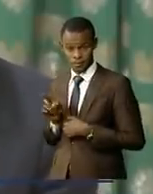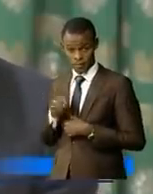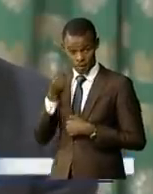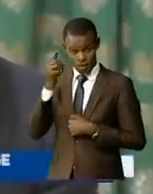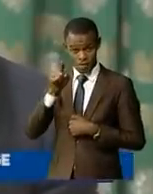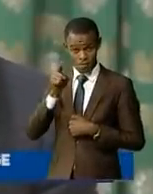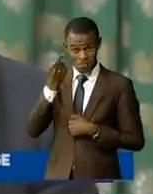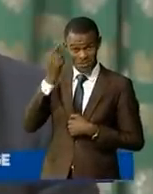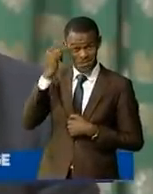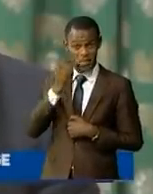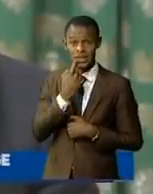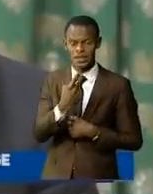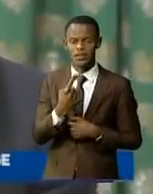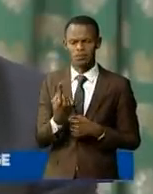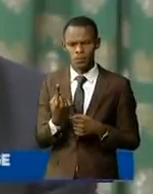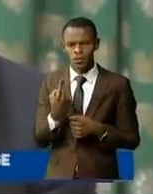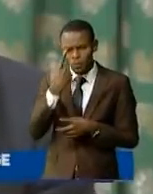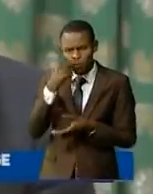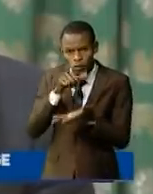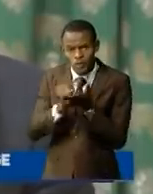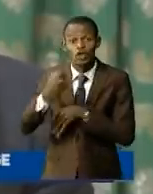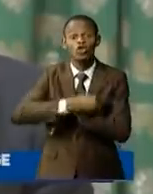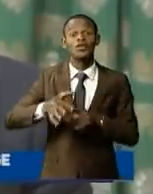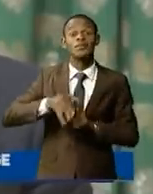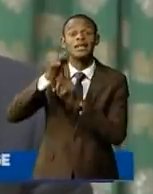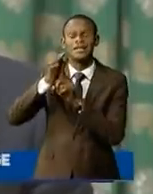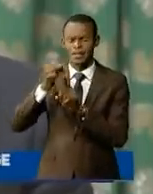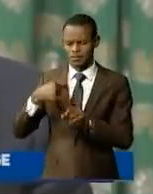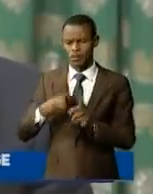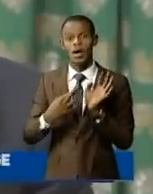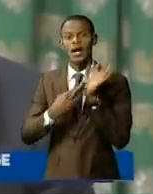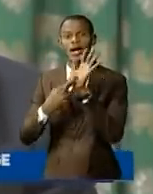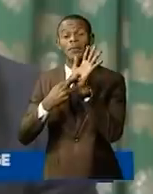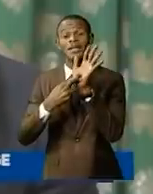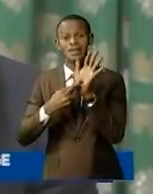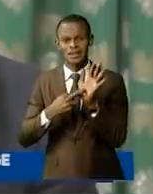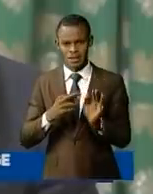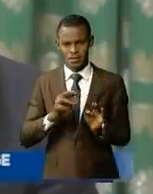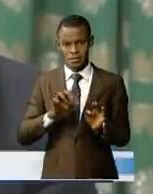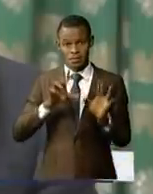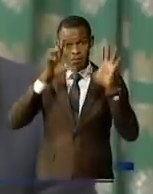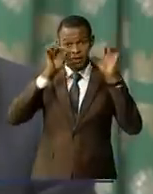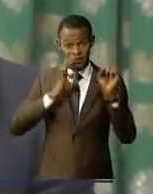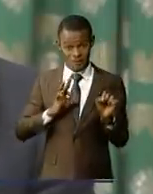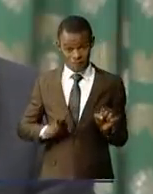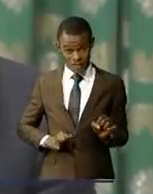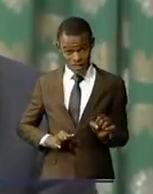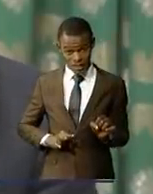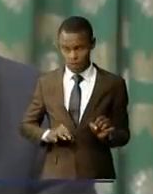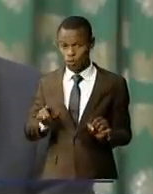à l'image de Monsieur le Président de la République, chef de l'État, Son